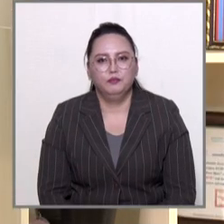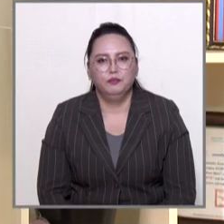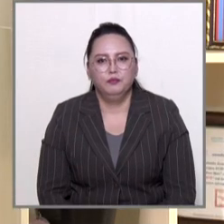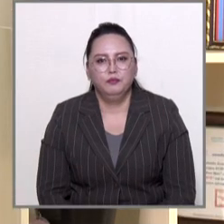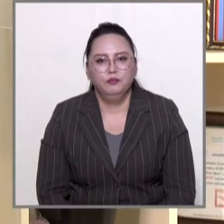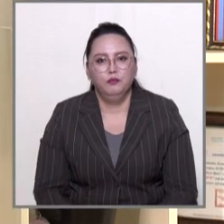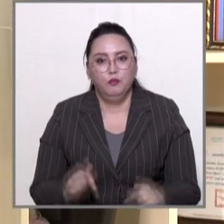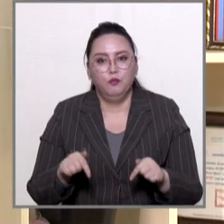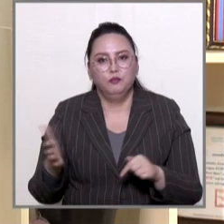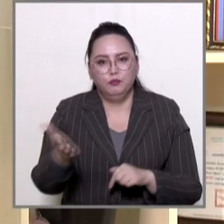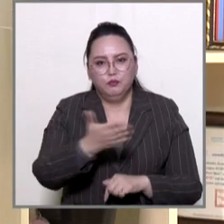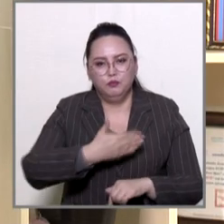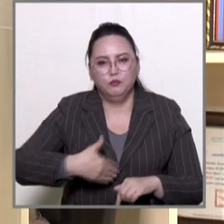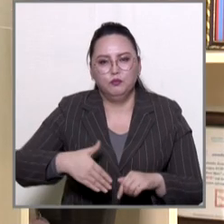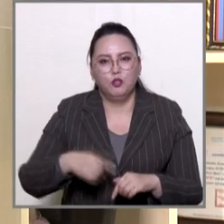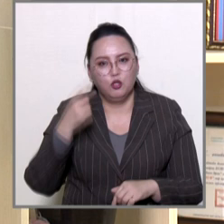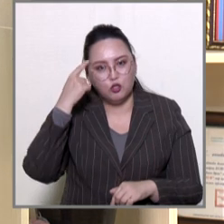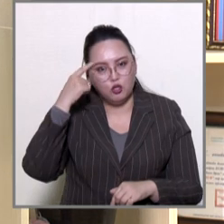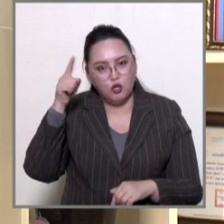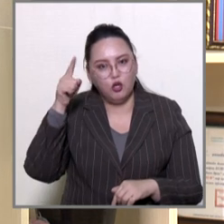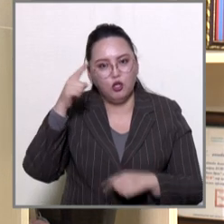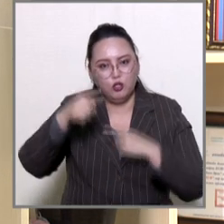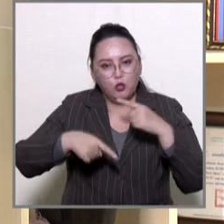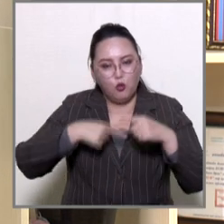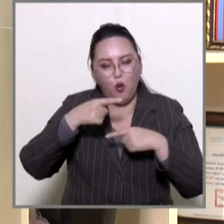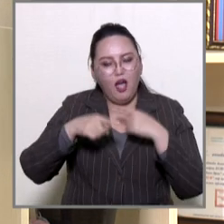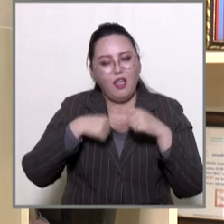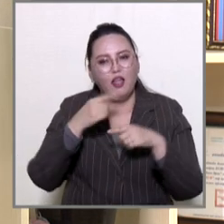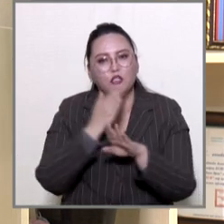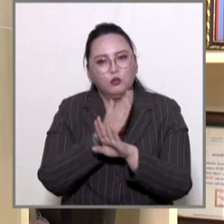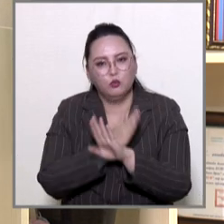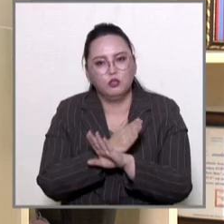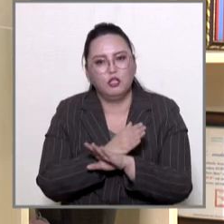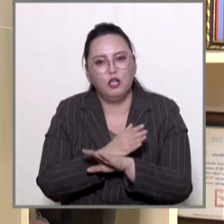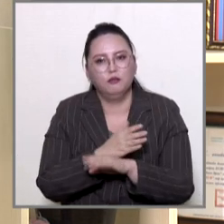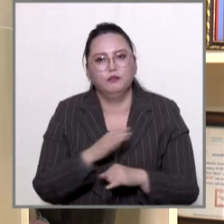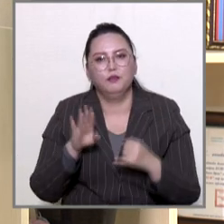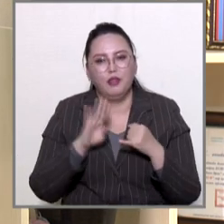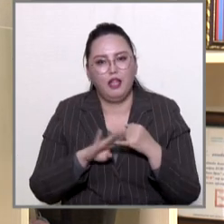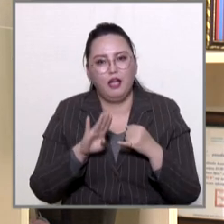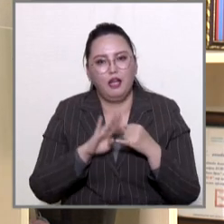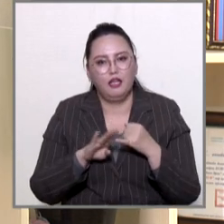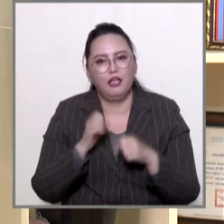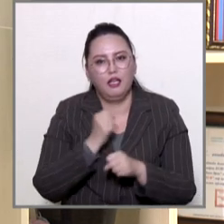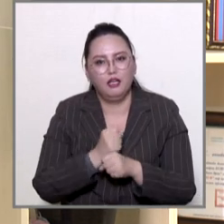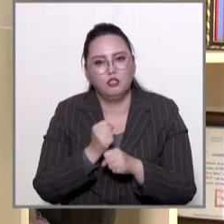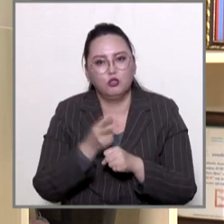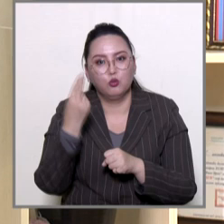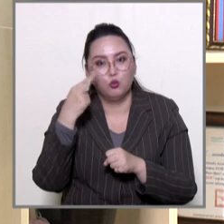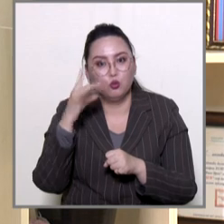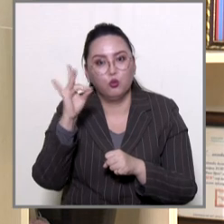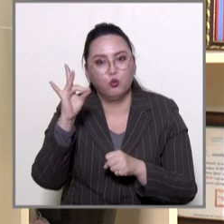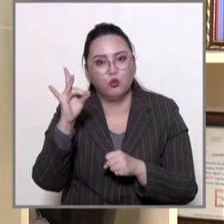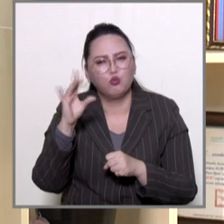За, одоо бүгдээрээ зохиолын талаар нэлээд сайн ойлголттой боллоо. Эргэд бид нэр дараагийн шатуулах дөрвийн тухай